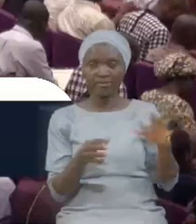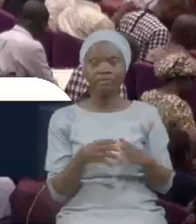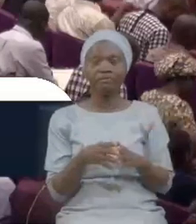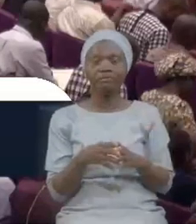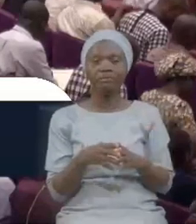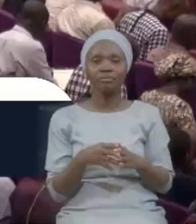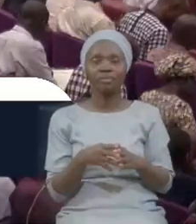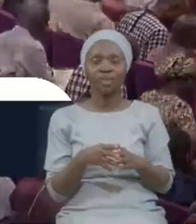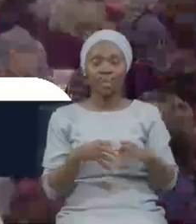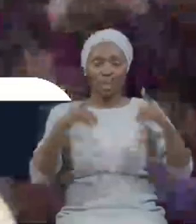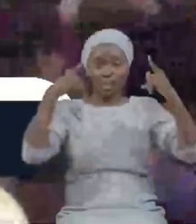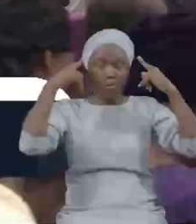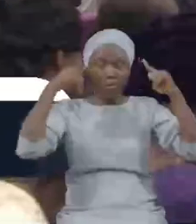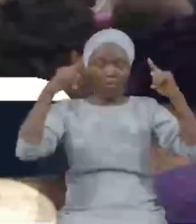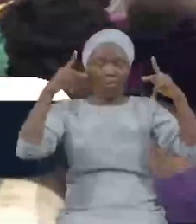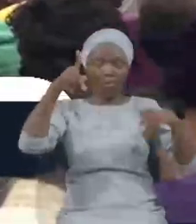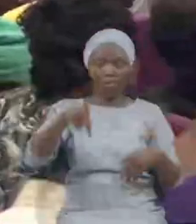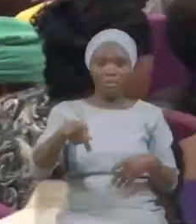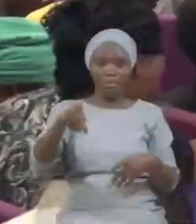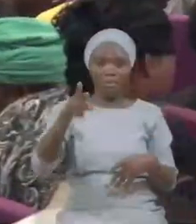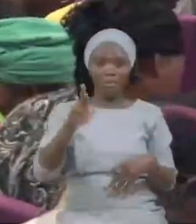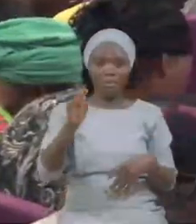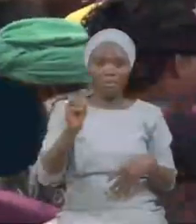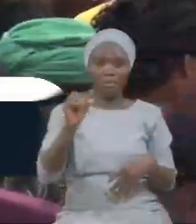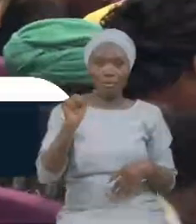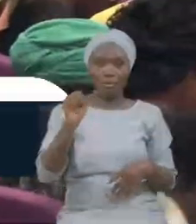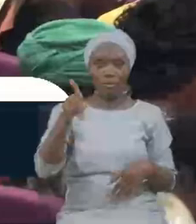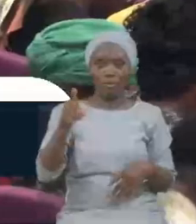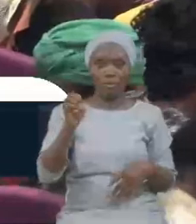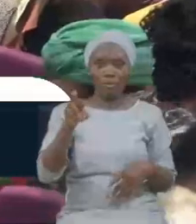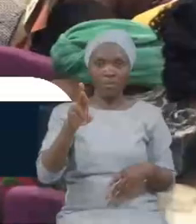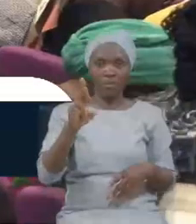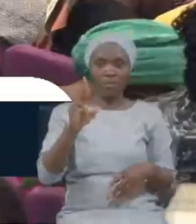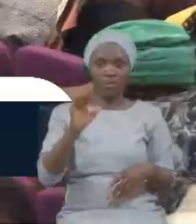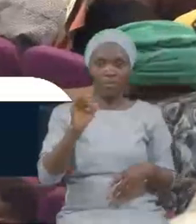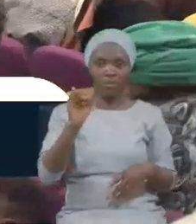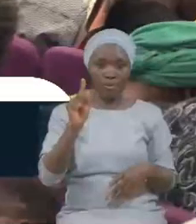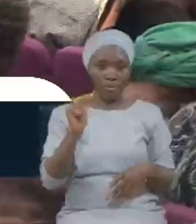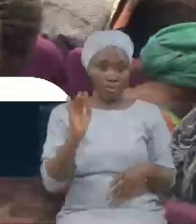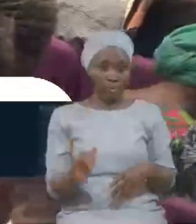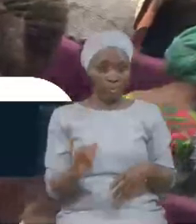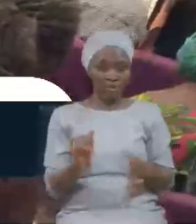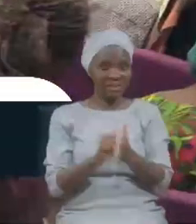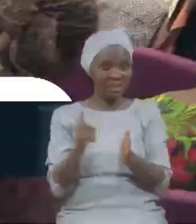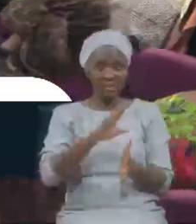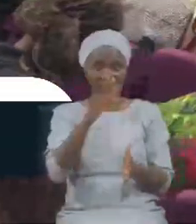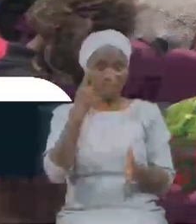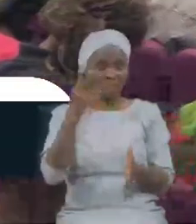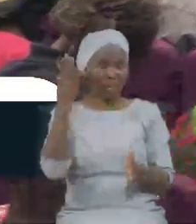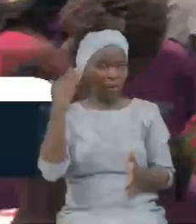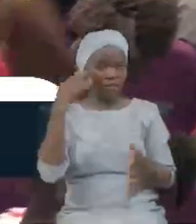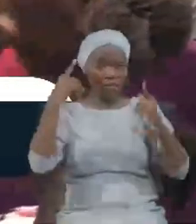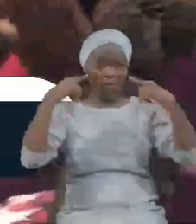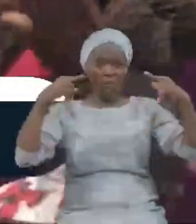précédent. Le genre de prospérité du jamais vu ce soir, cela va venir sur votre vie au nom